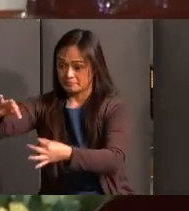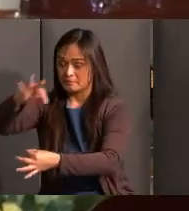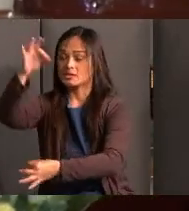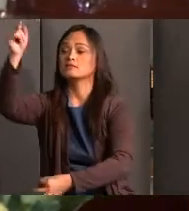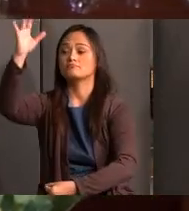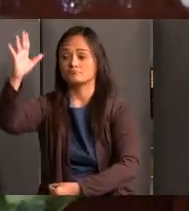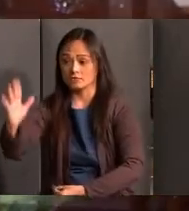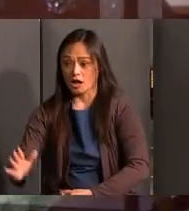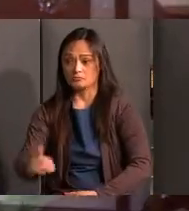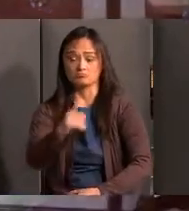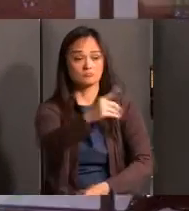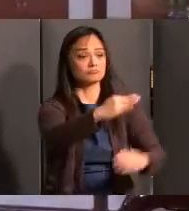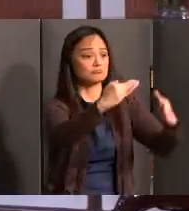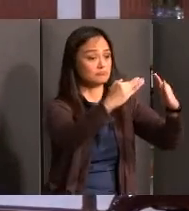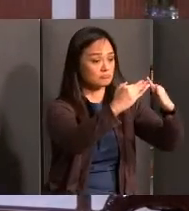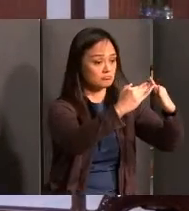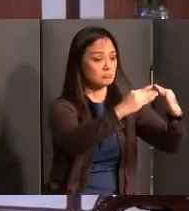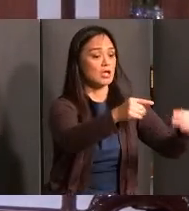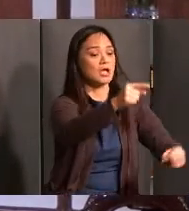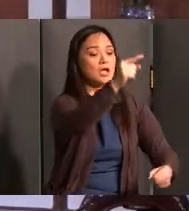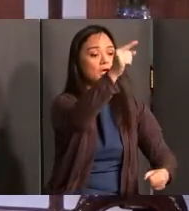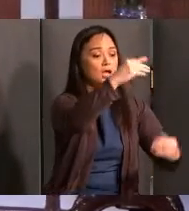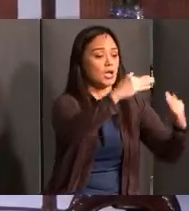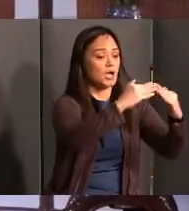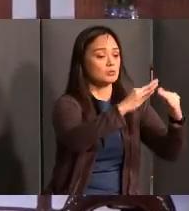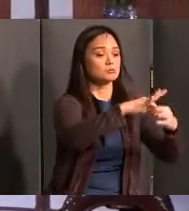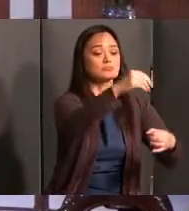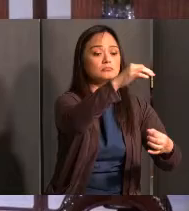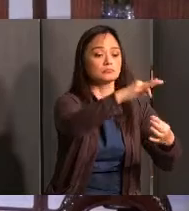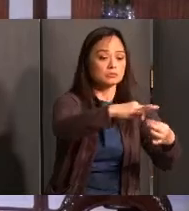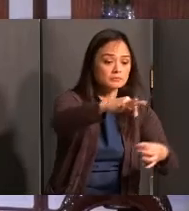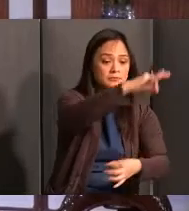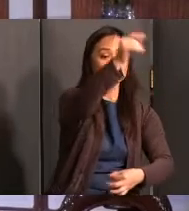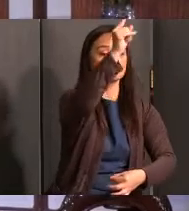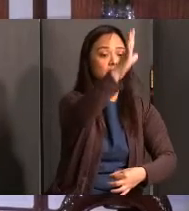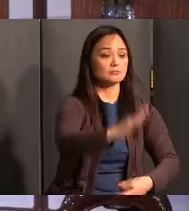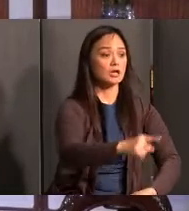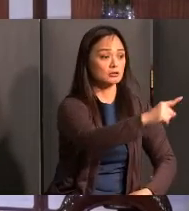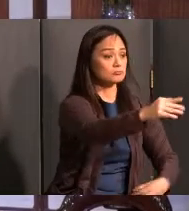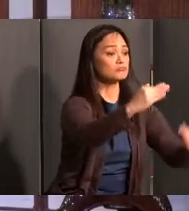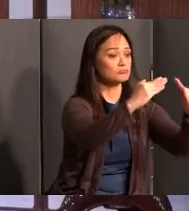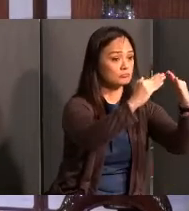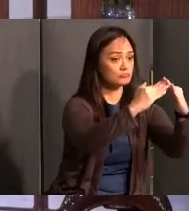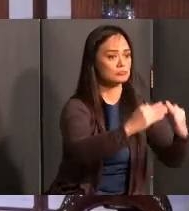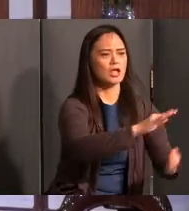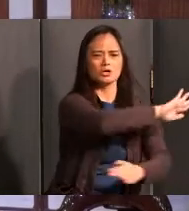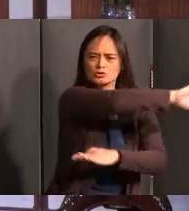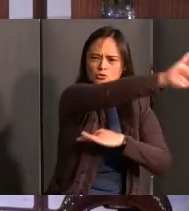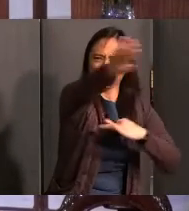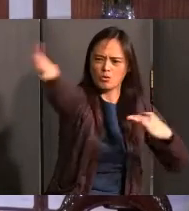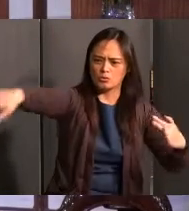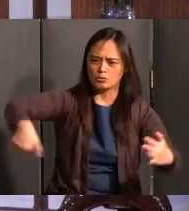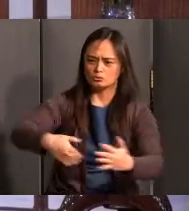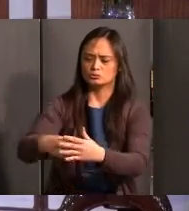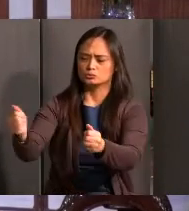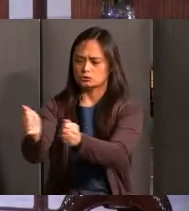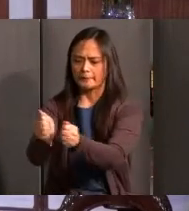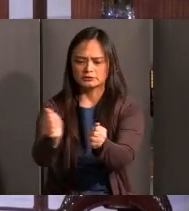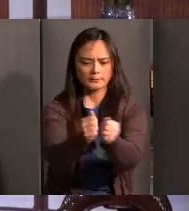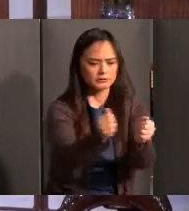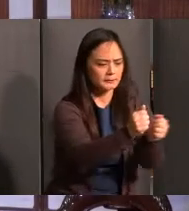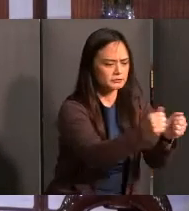Lighthouse, ay naunawaan ito. Iba yung indwelling ng individual. Iba yung